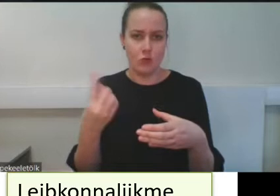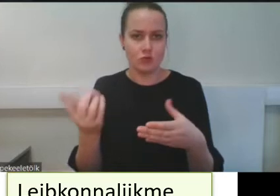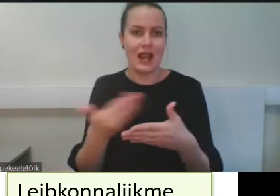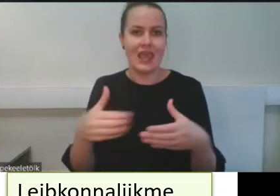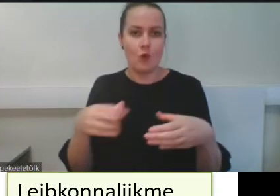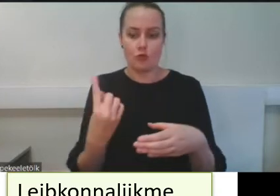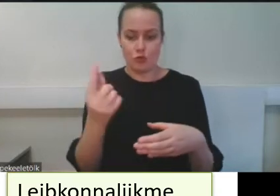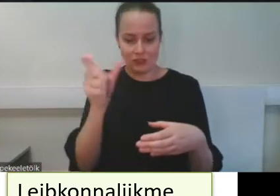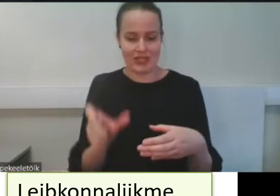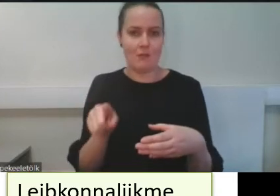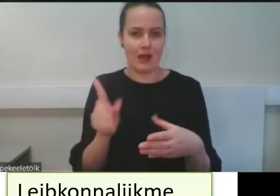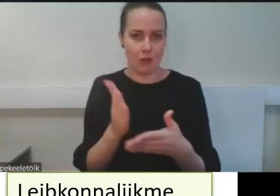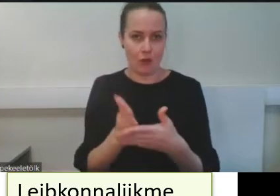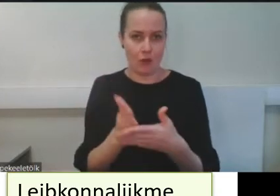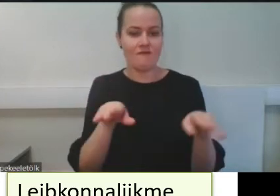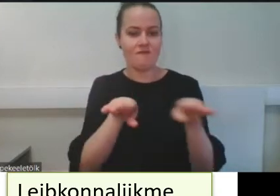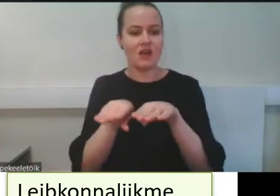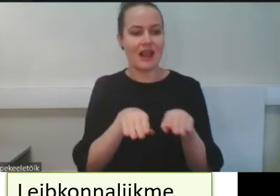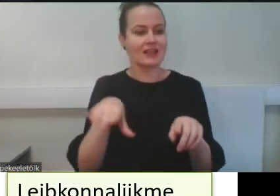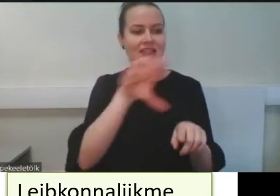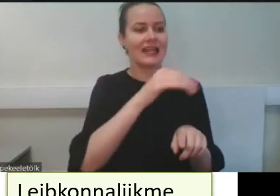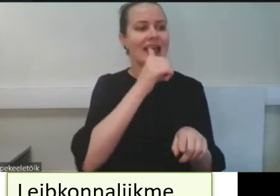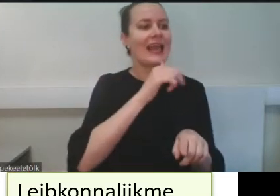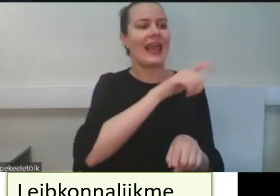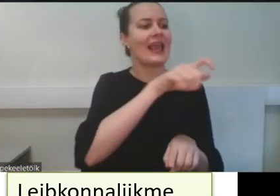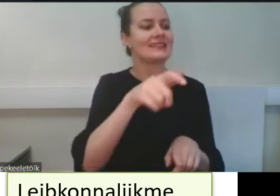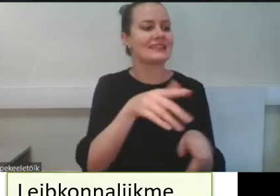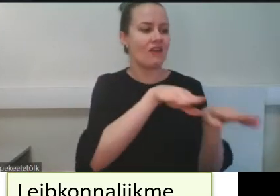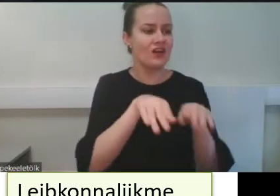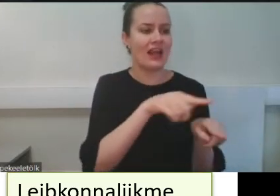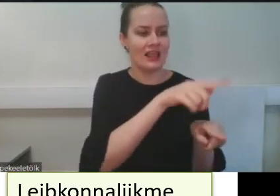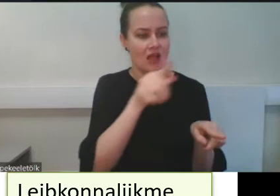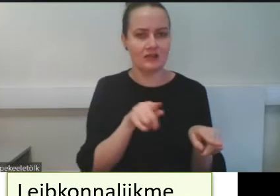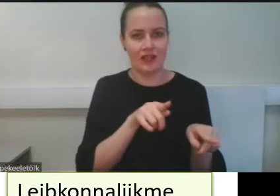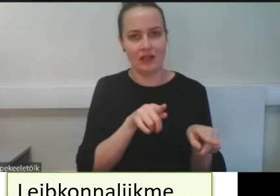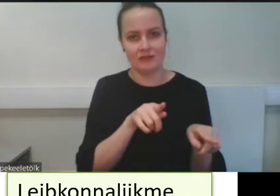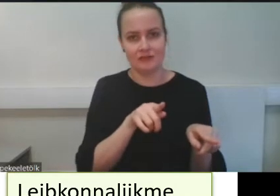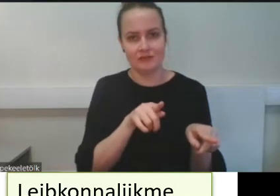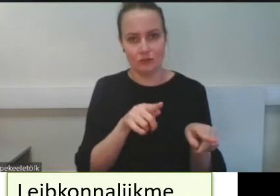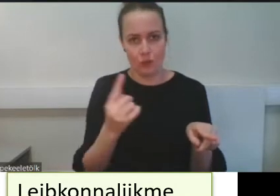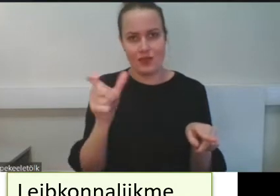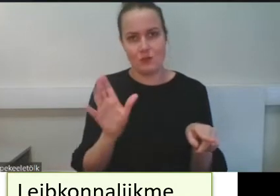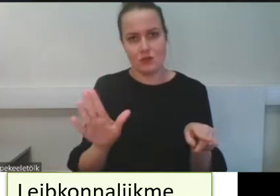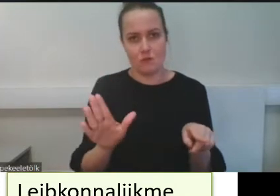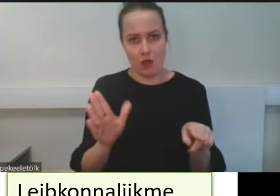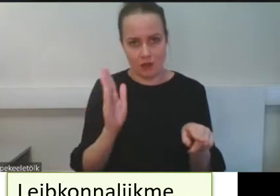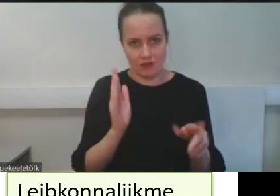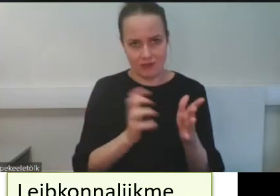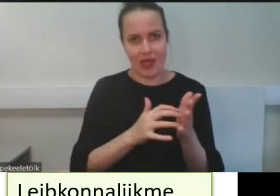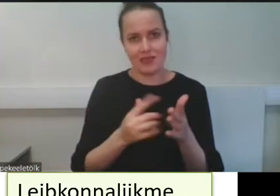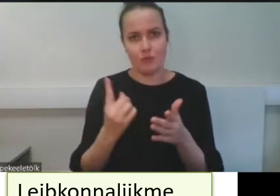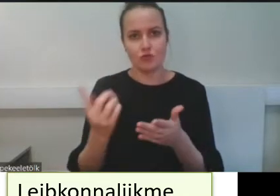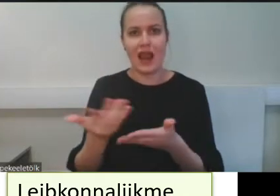määra erinevate maakondade või siis suurte piirkondade lõikes. Aga näiteks seda, et me vaataksime nüüd